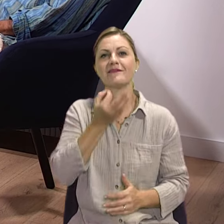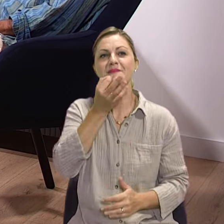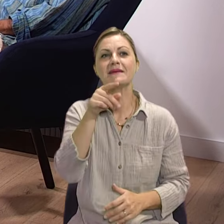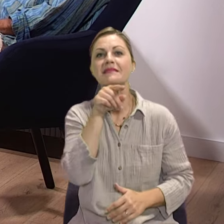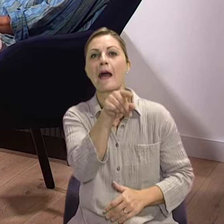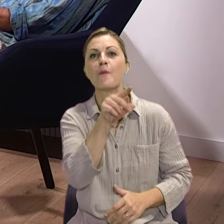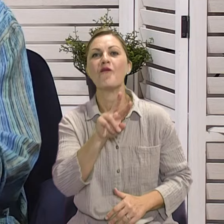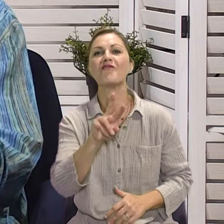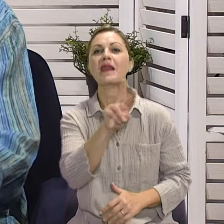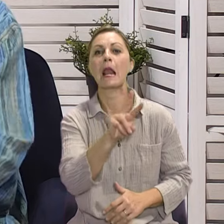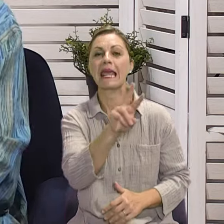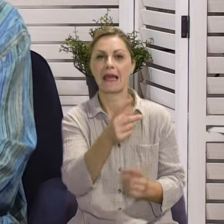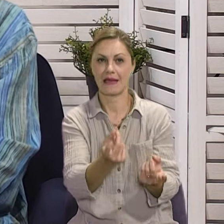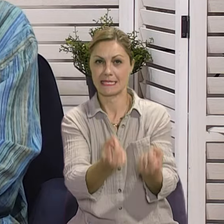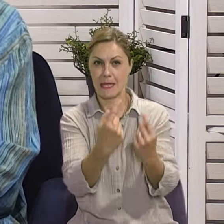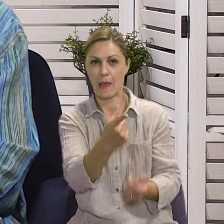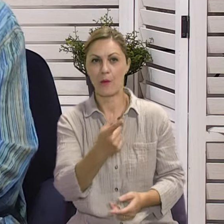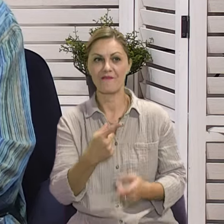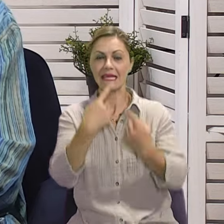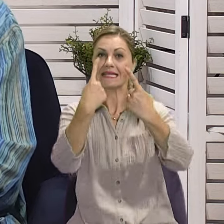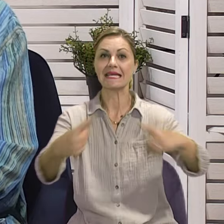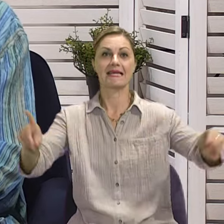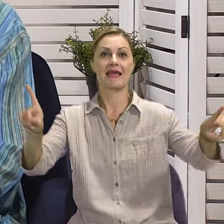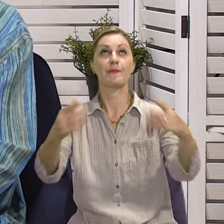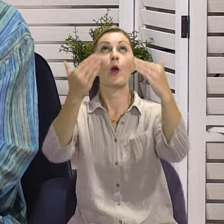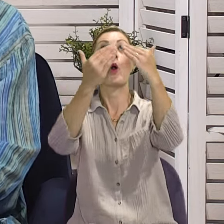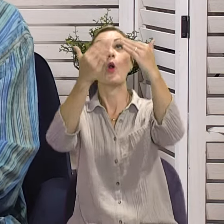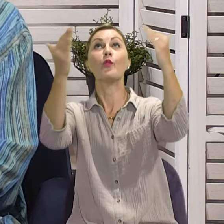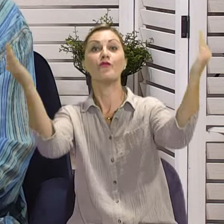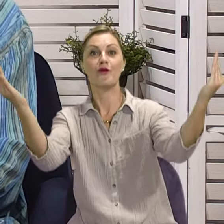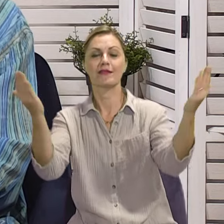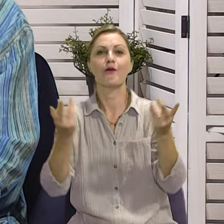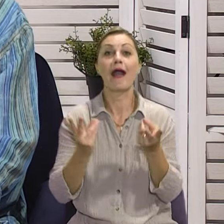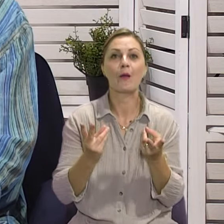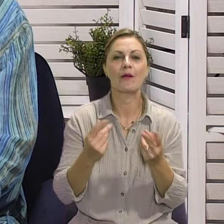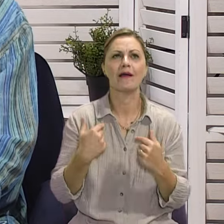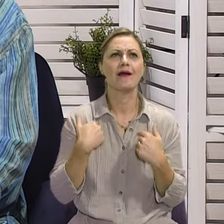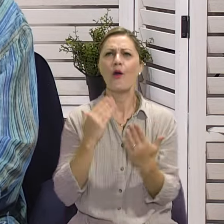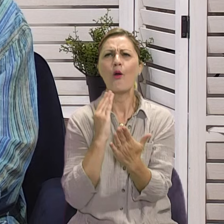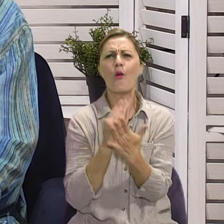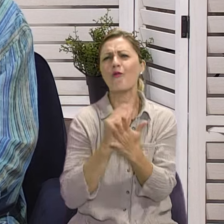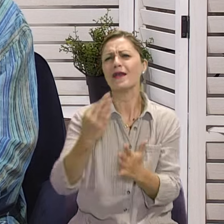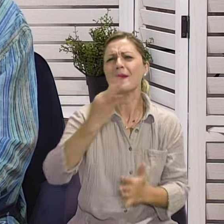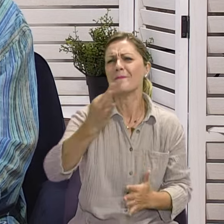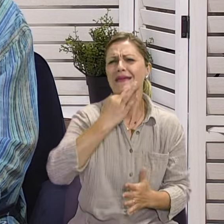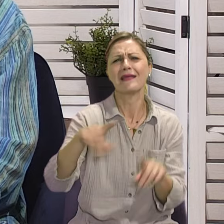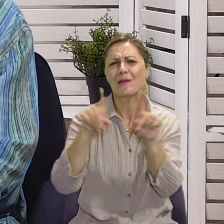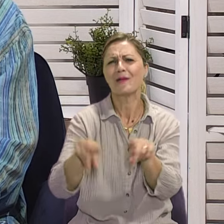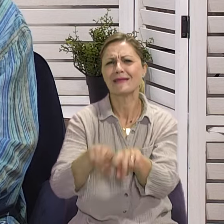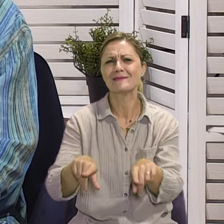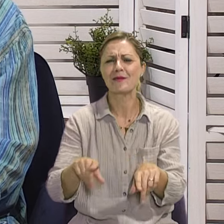Vrlici? Pa to su me već pitali toliko puta vaši kolege. Ali moram, to je uvijek zanimljivo. To je,